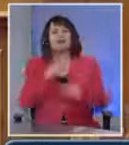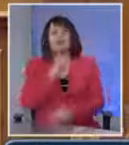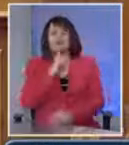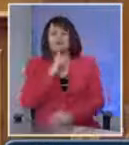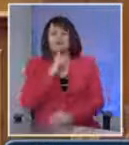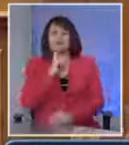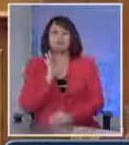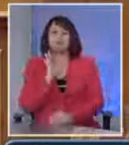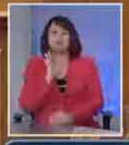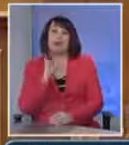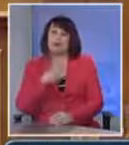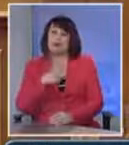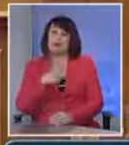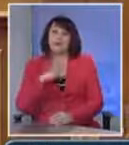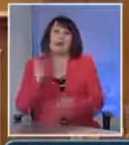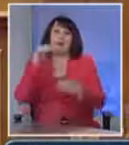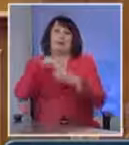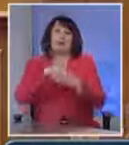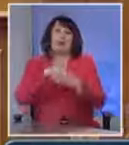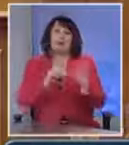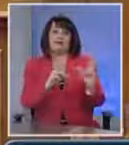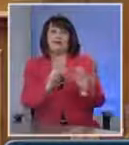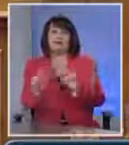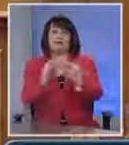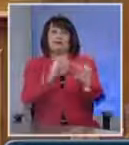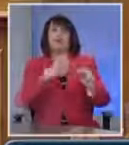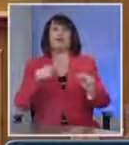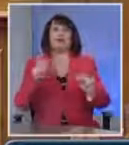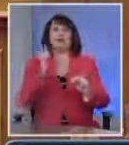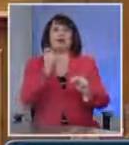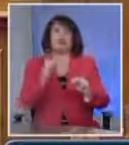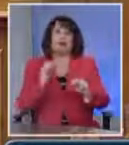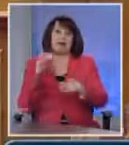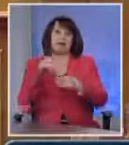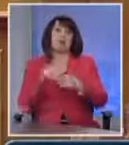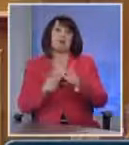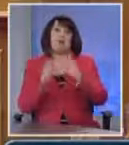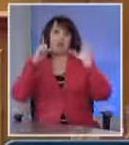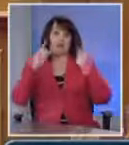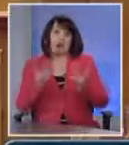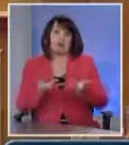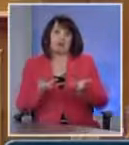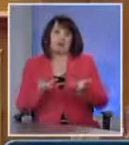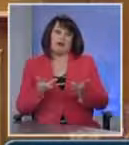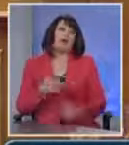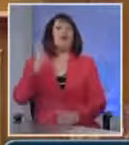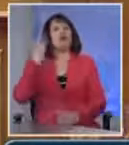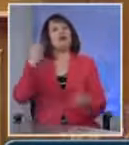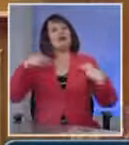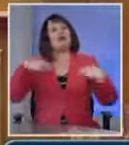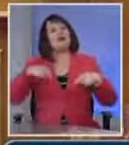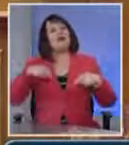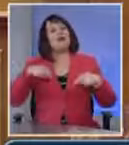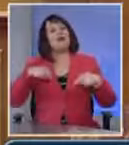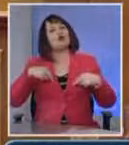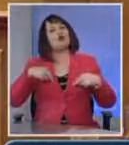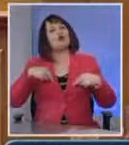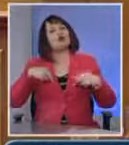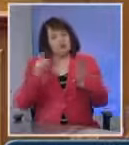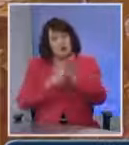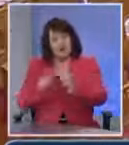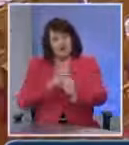δεν θέλει και σωστά να αναμειχθεί σε μια συζήτηση, πόσο μάλλον που ήταν ο υπουργός που είχε συντάξει τον νόμο που ισχύει